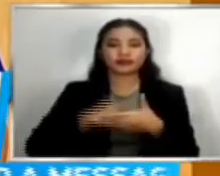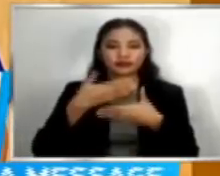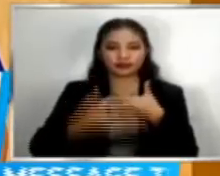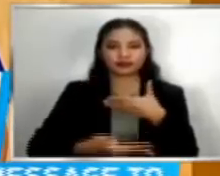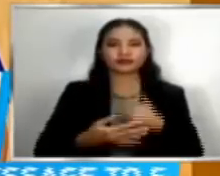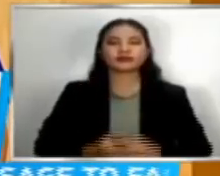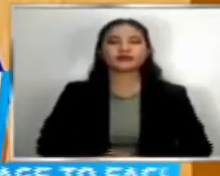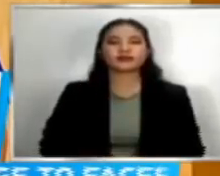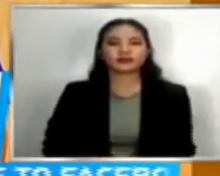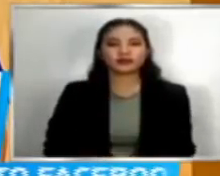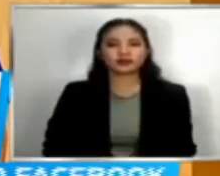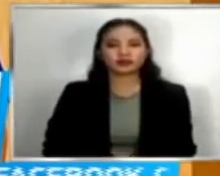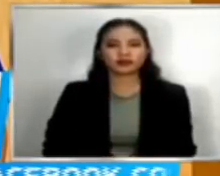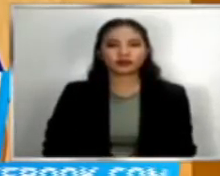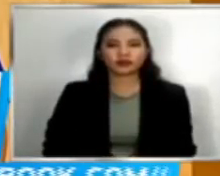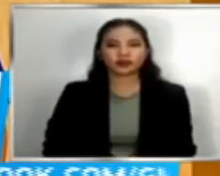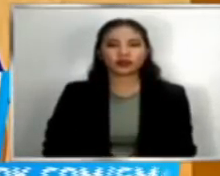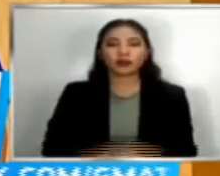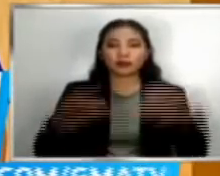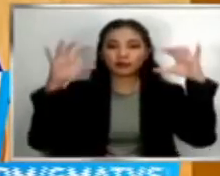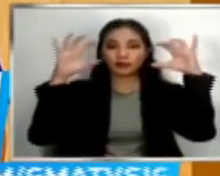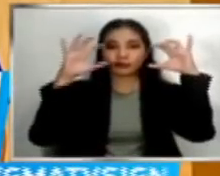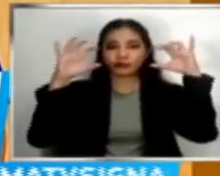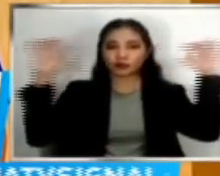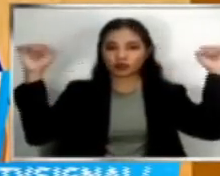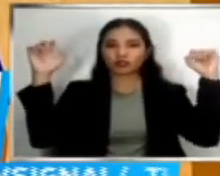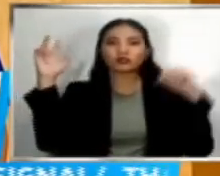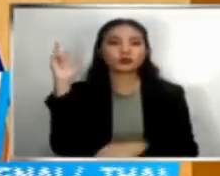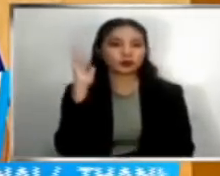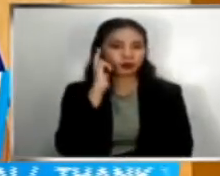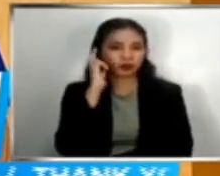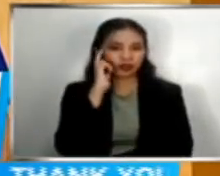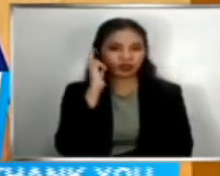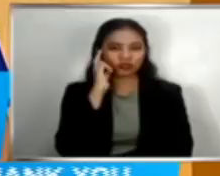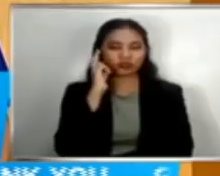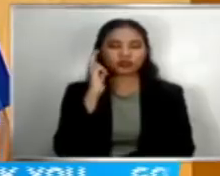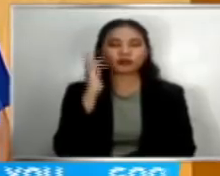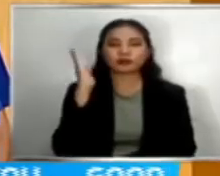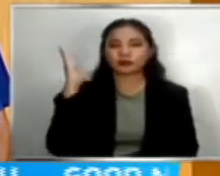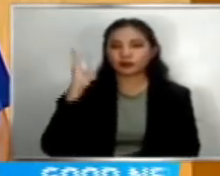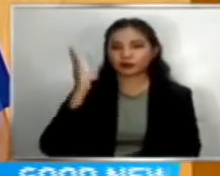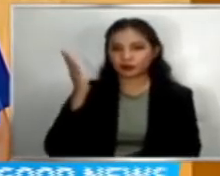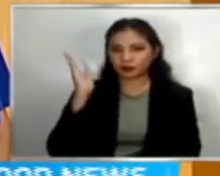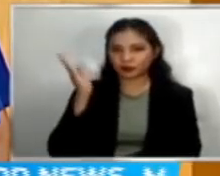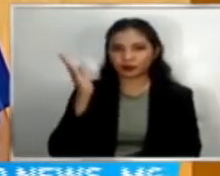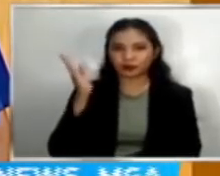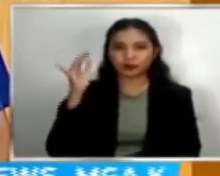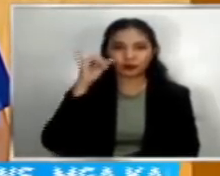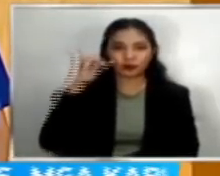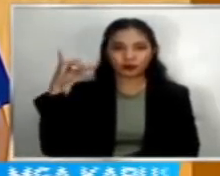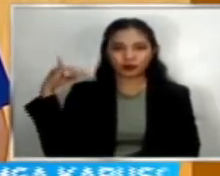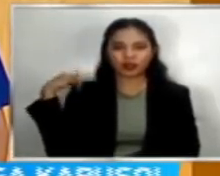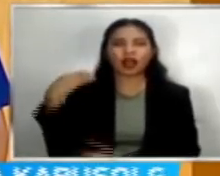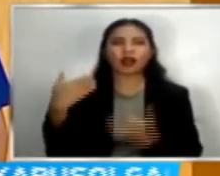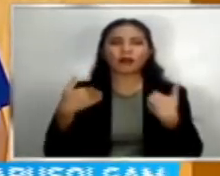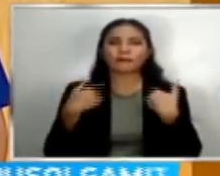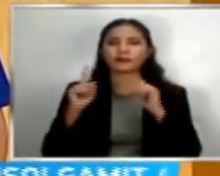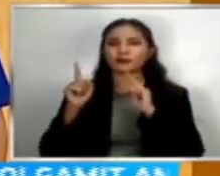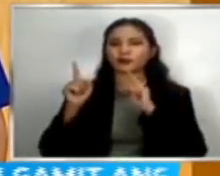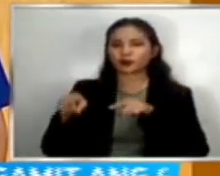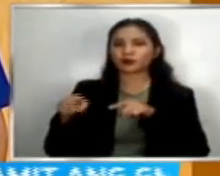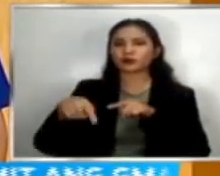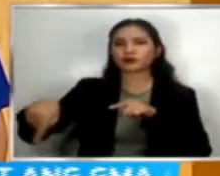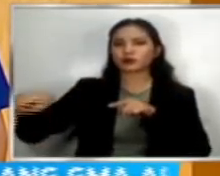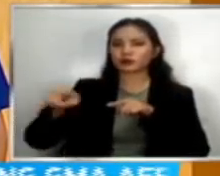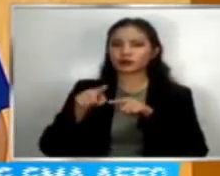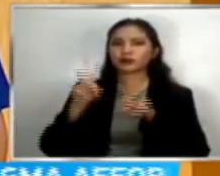Nagsalita na muli si Pangulong Duterte sa kanyang pagharap sa telebisyon kagabi. At may banat siya sa mga kritiko na kumikwestiyon kung bakit